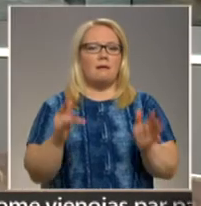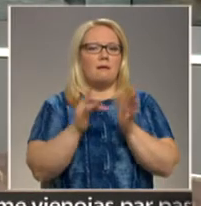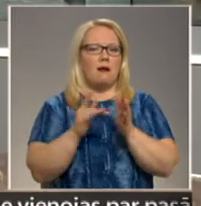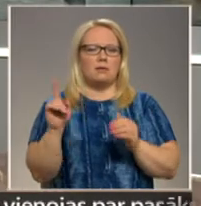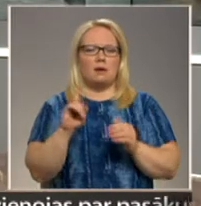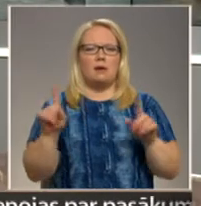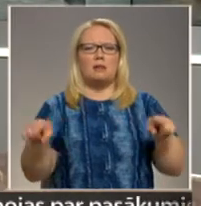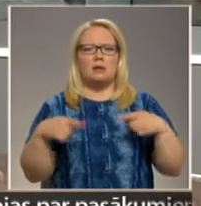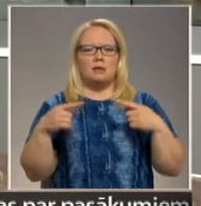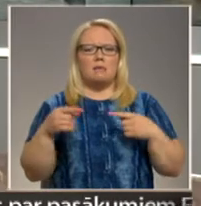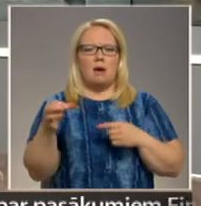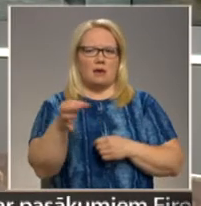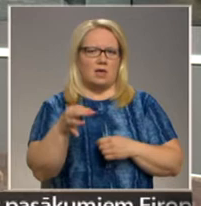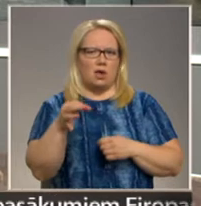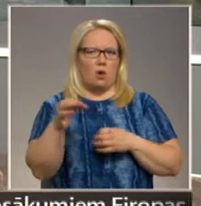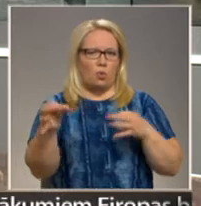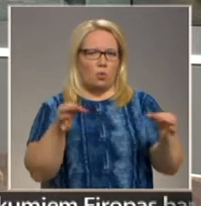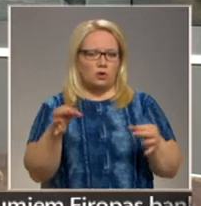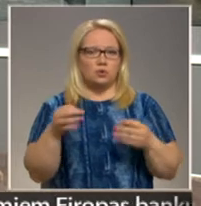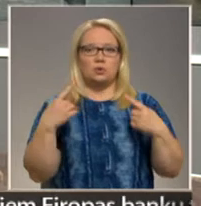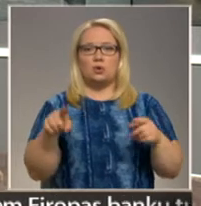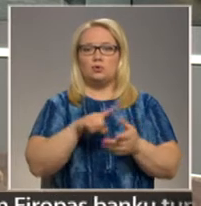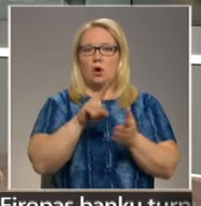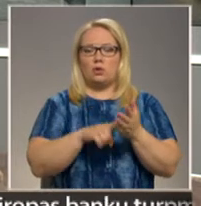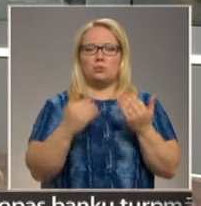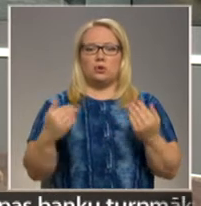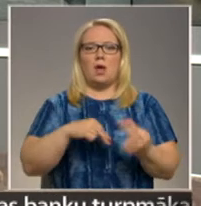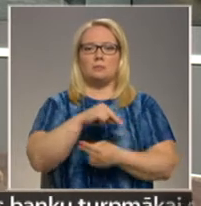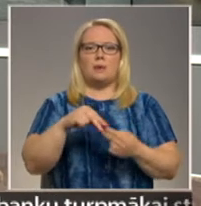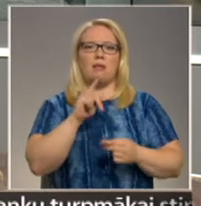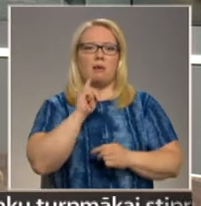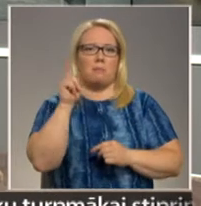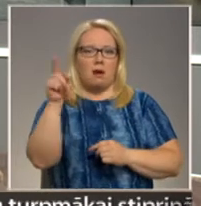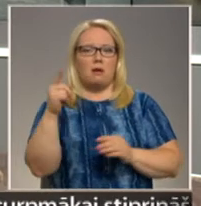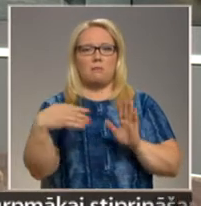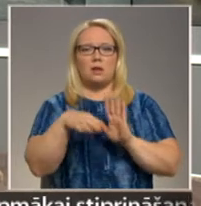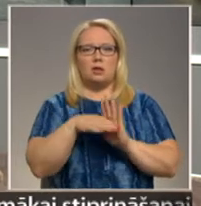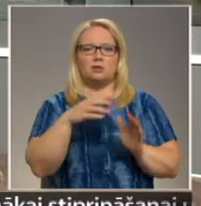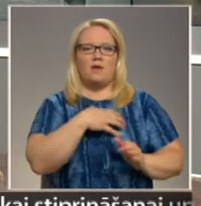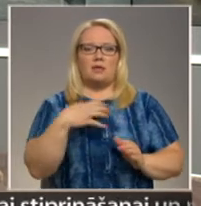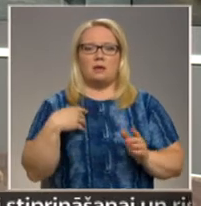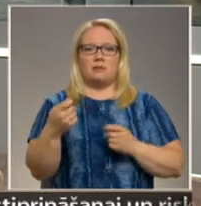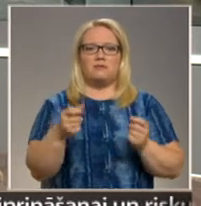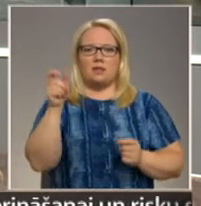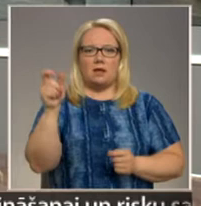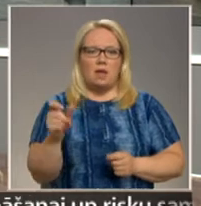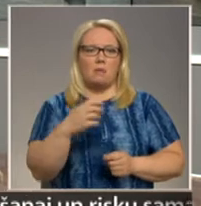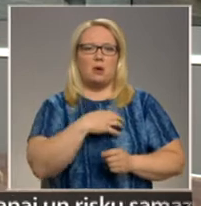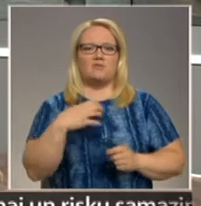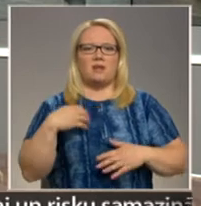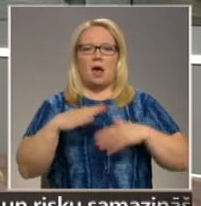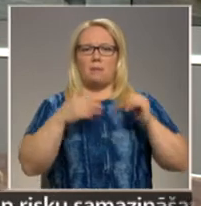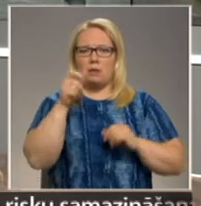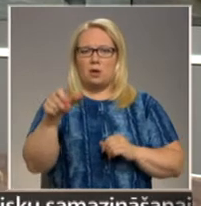Kāda ir attīstība reģionos un citus jautājumus šodien apsprieda Liepājā, piedaloties valdības vadītājiem, pašvaldības amatpersonām